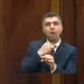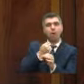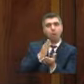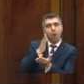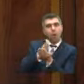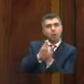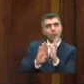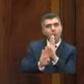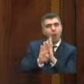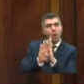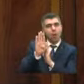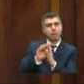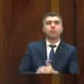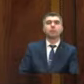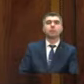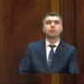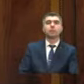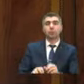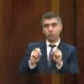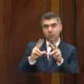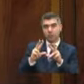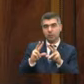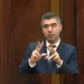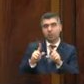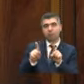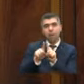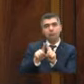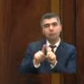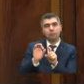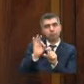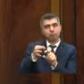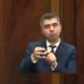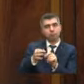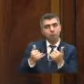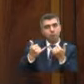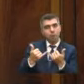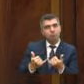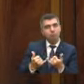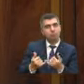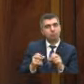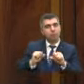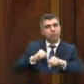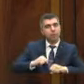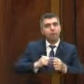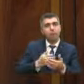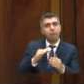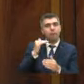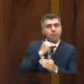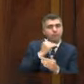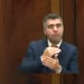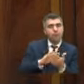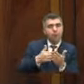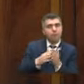وحقوق الإنسان الذي نسجله بكل إيجابية، ونود أن يقع تفعيله بالسرعة